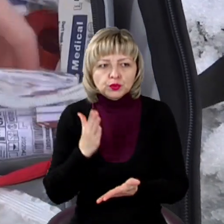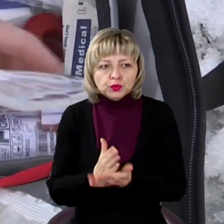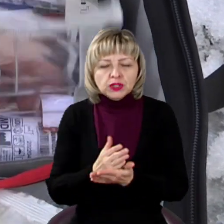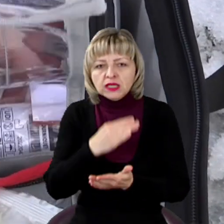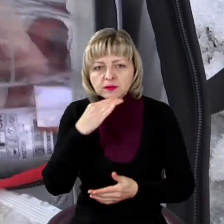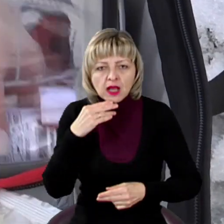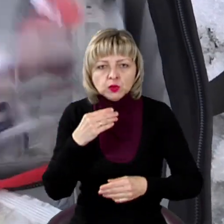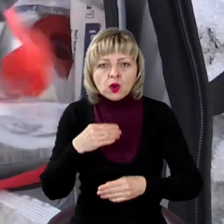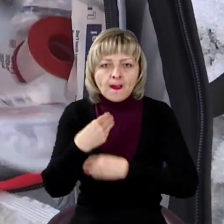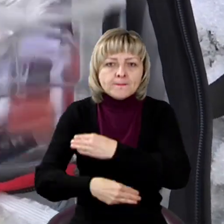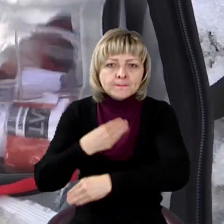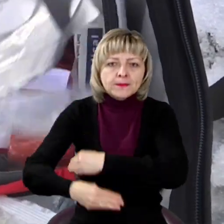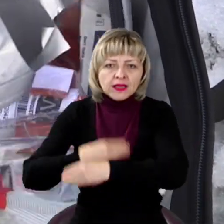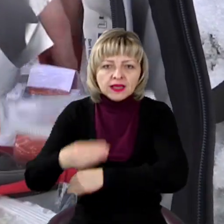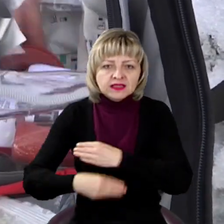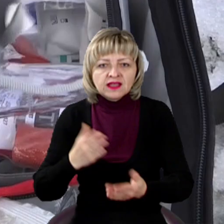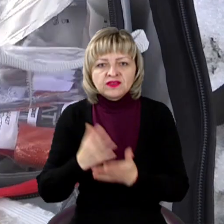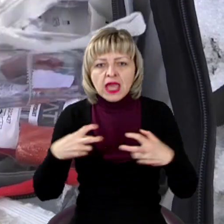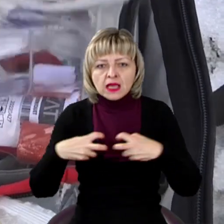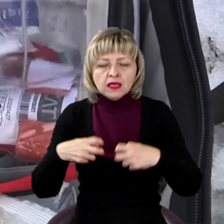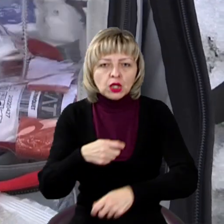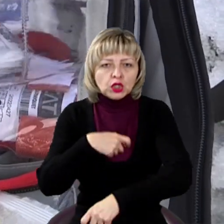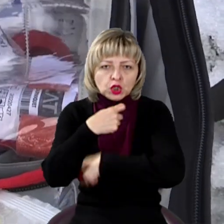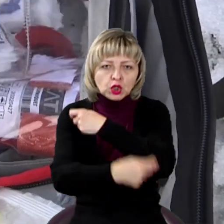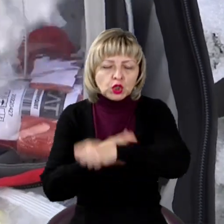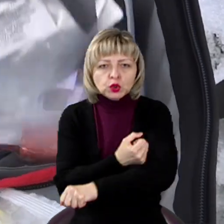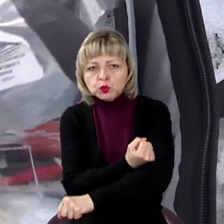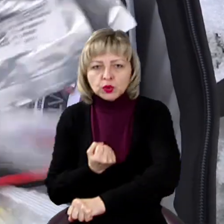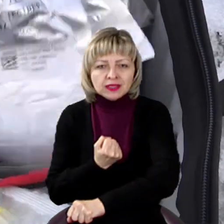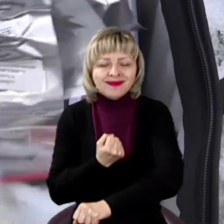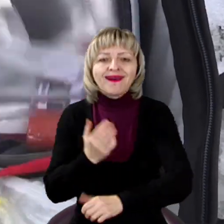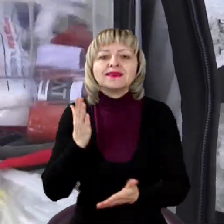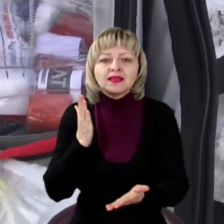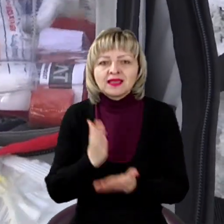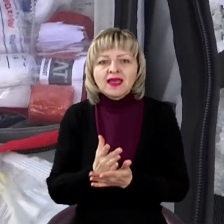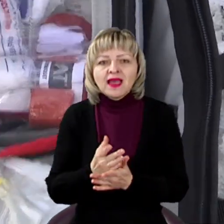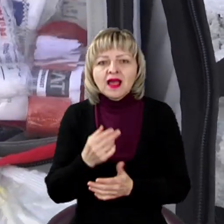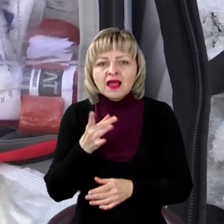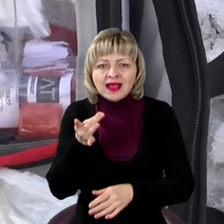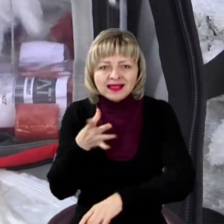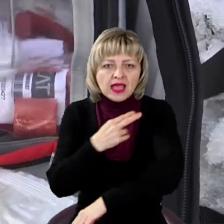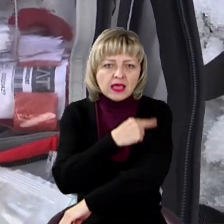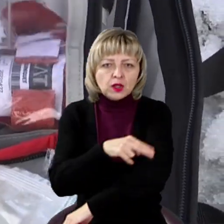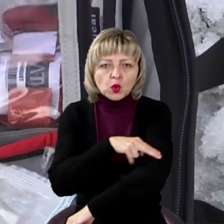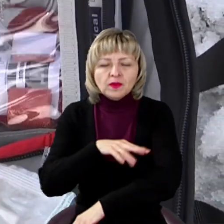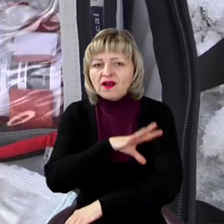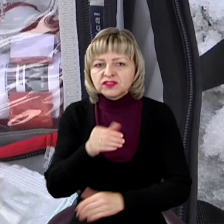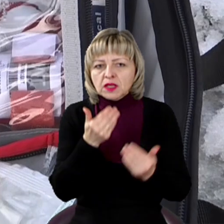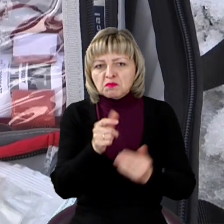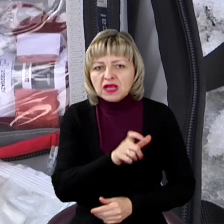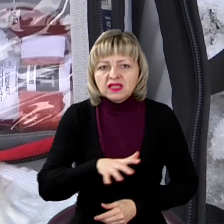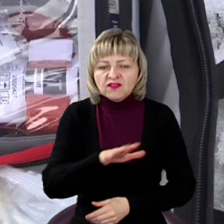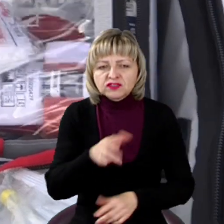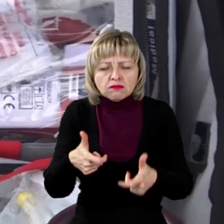бинтів, є турнікети, є лейкопластири. Це все європейського зразка, воно